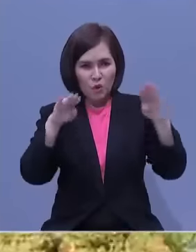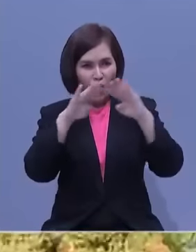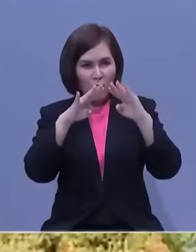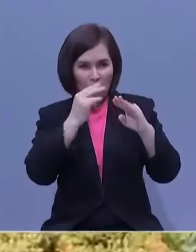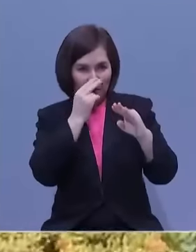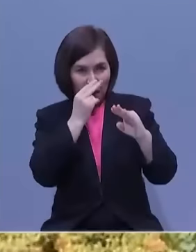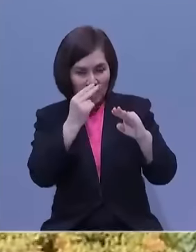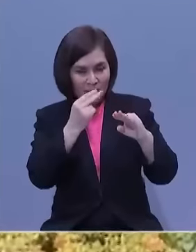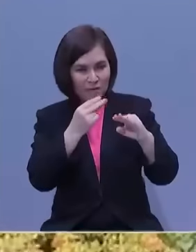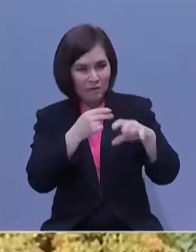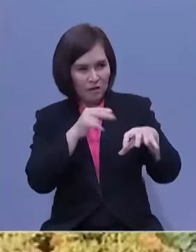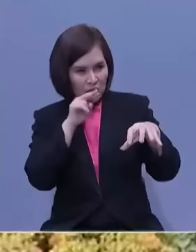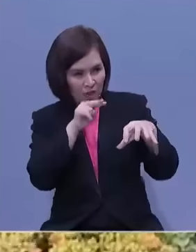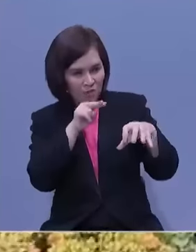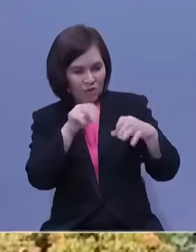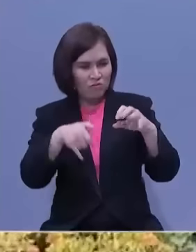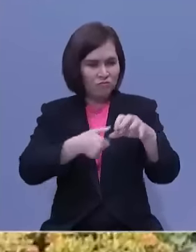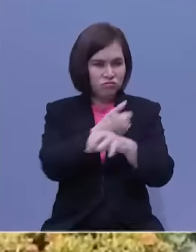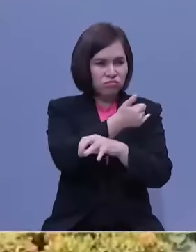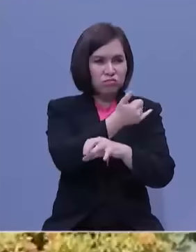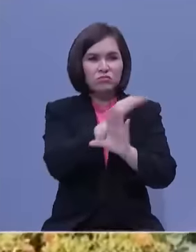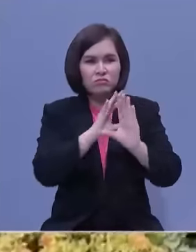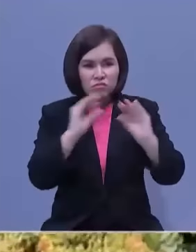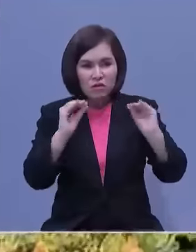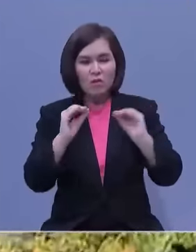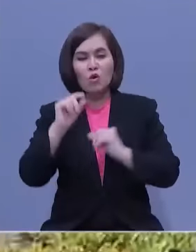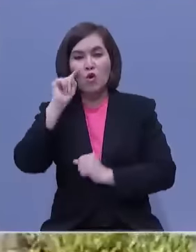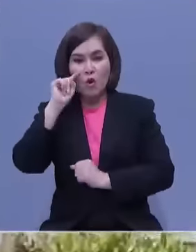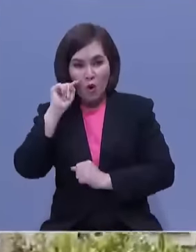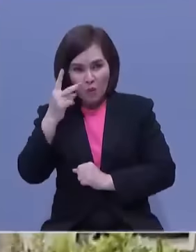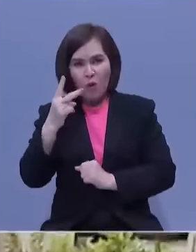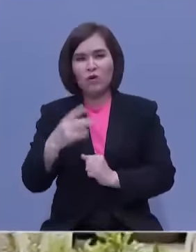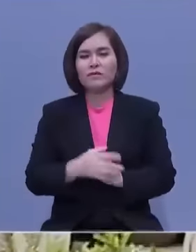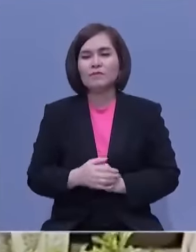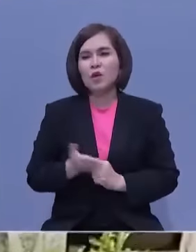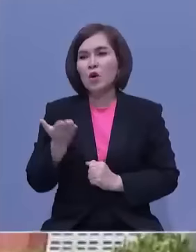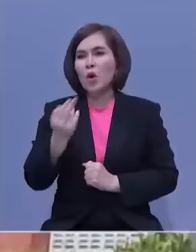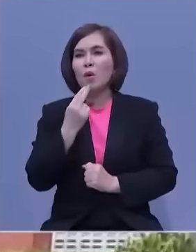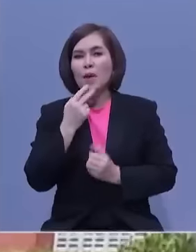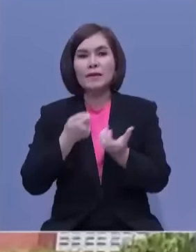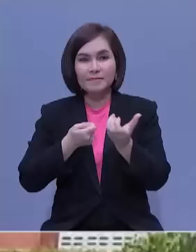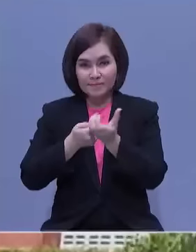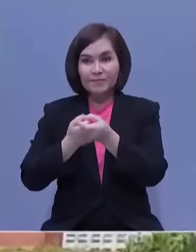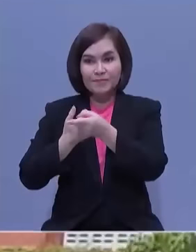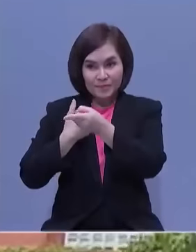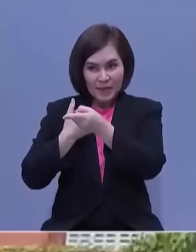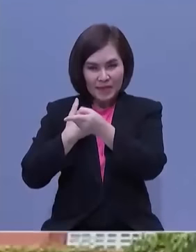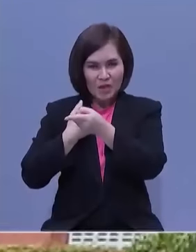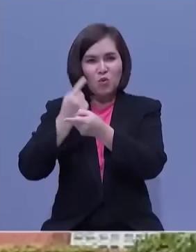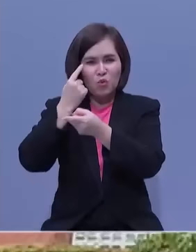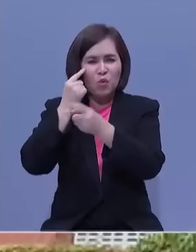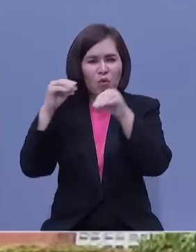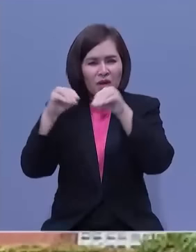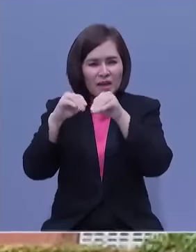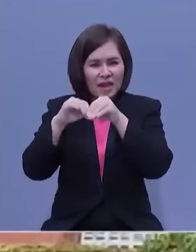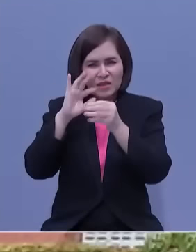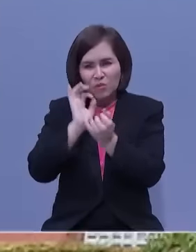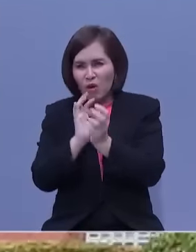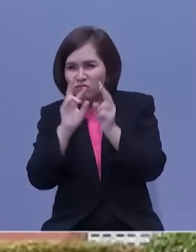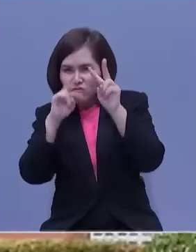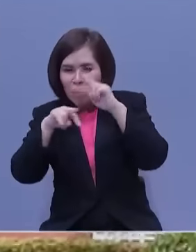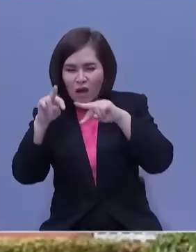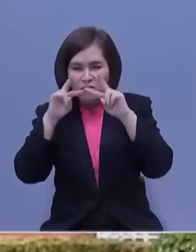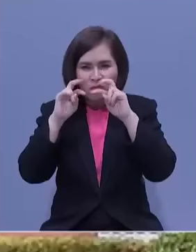วิ่งหนีไปหลังบ้านคลาดไปหวุดหวิดรอบนี้พอรู้ว่าอ่าออกมาขอชาวบ้านชาร์จโทรศัพท์อยู่แถวนี้แน่ๆเลย